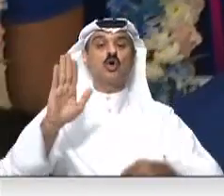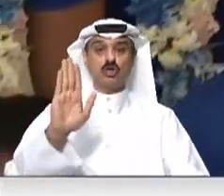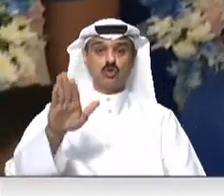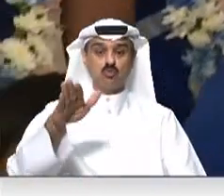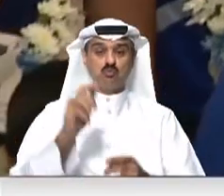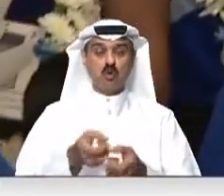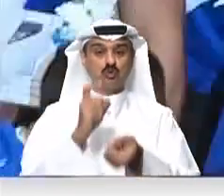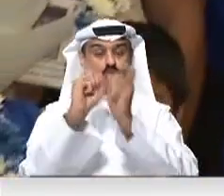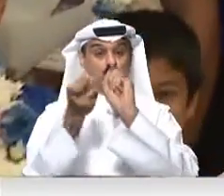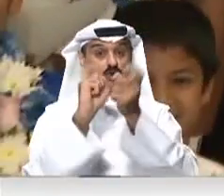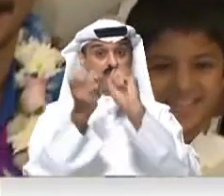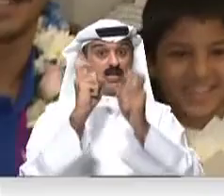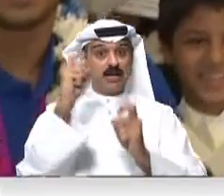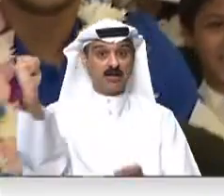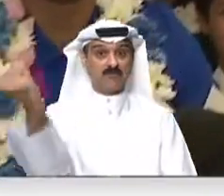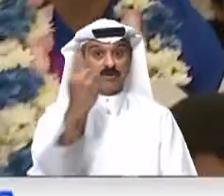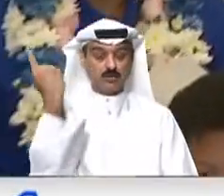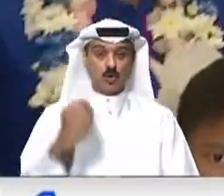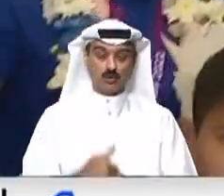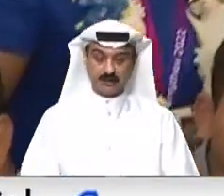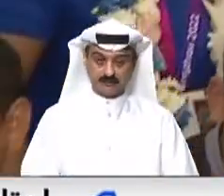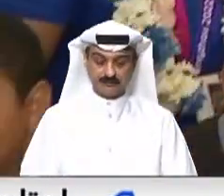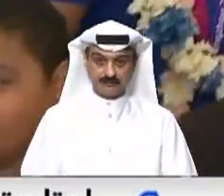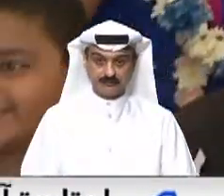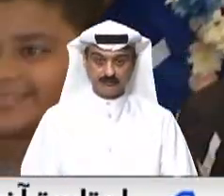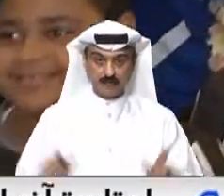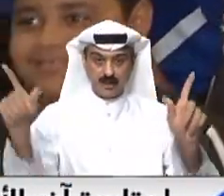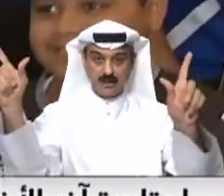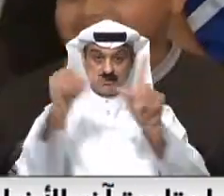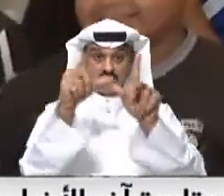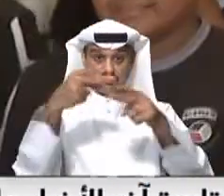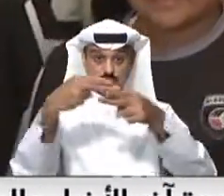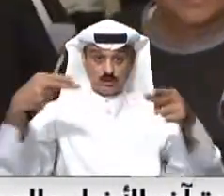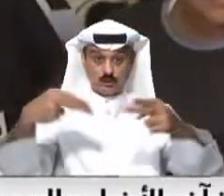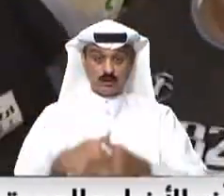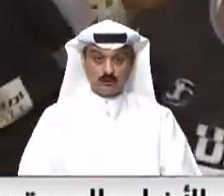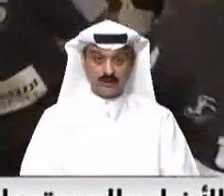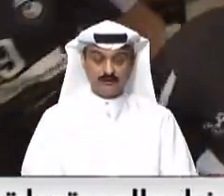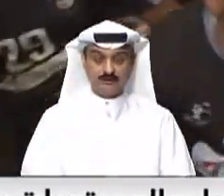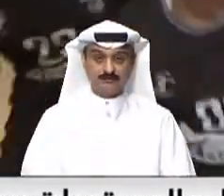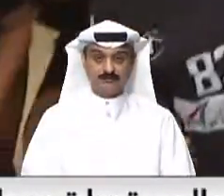المنافسات القارية. راد الشمري لتلفزيون دولة الكويت.